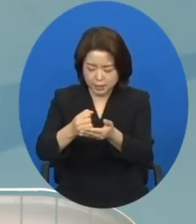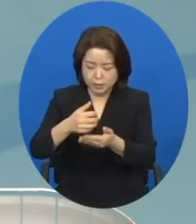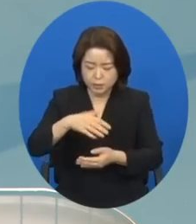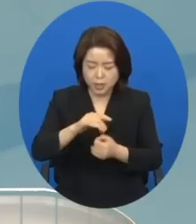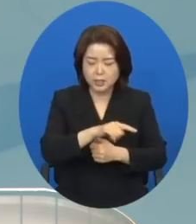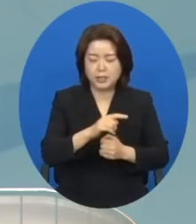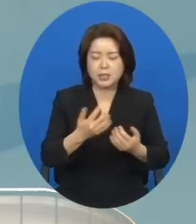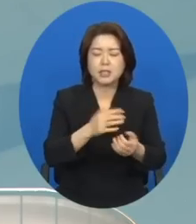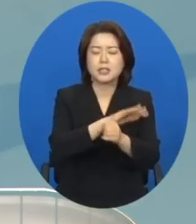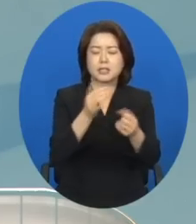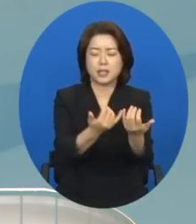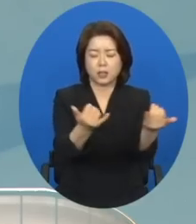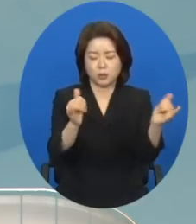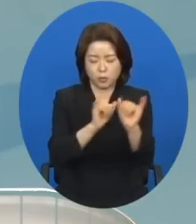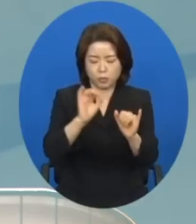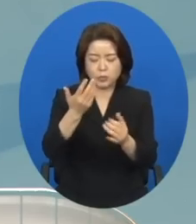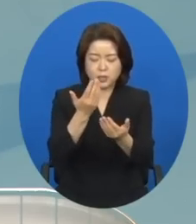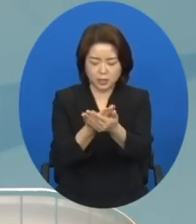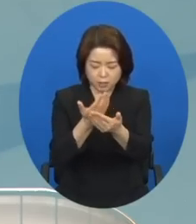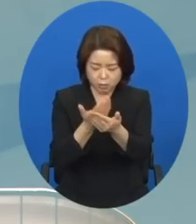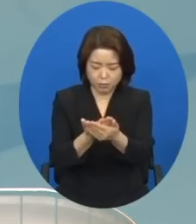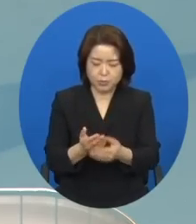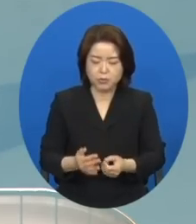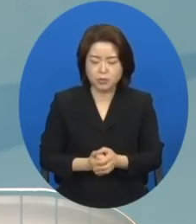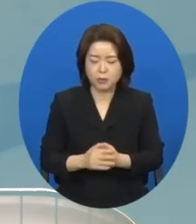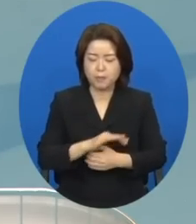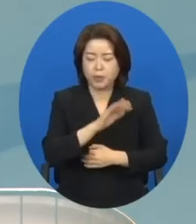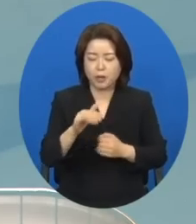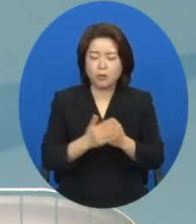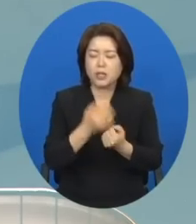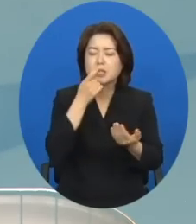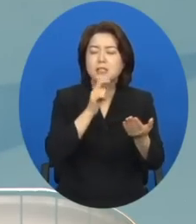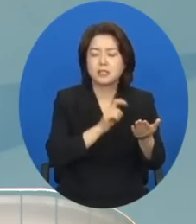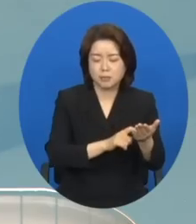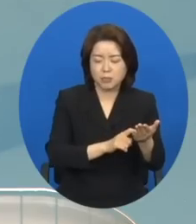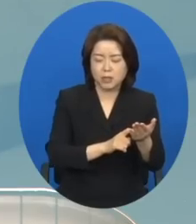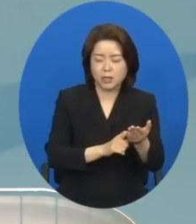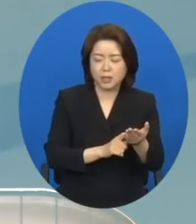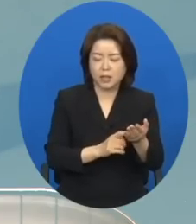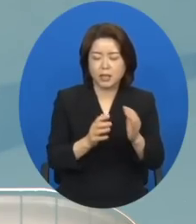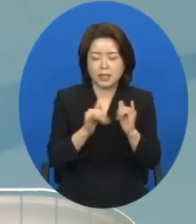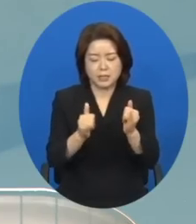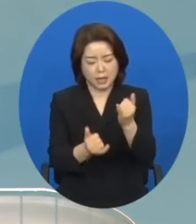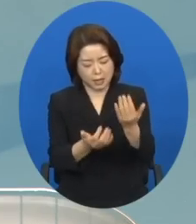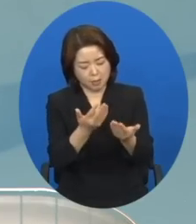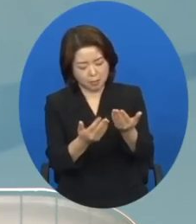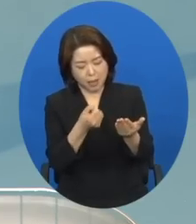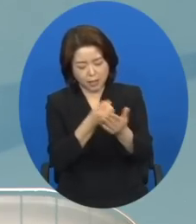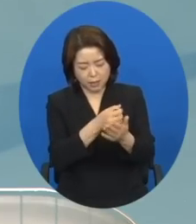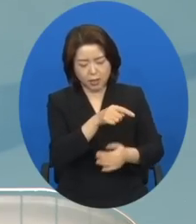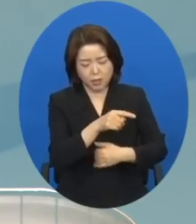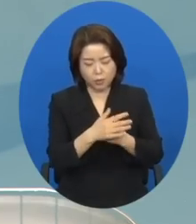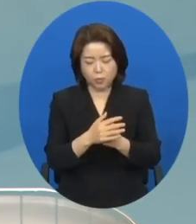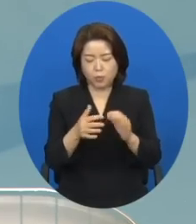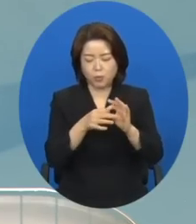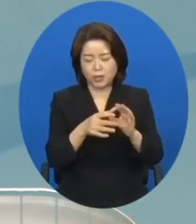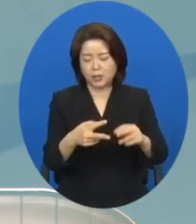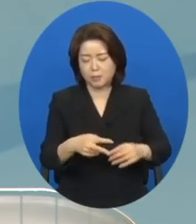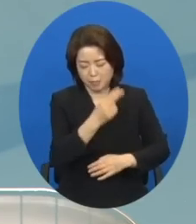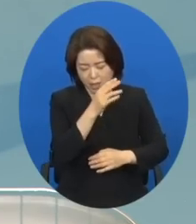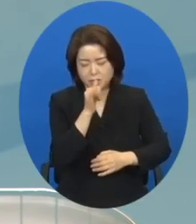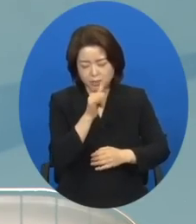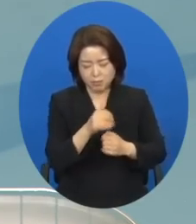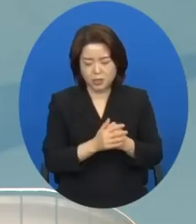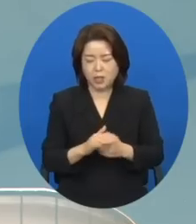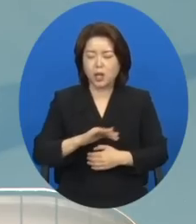사랑의 공동체 되게 하여 주옵소서. 우리 너무나 쉽게 사람을 판단하고 관계를 끊으려 합니다. 주여,